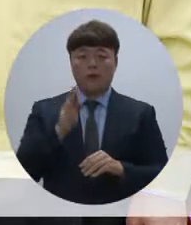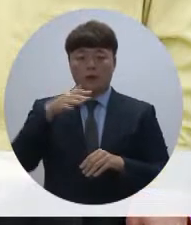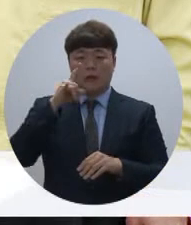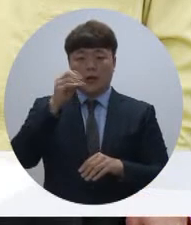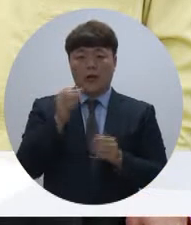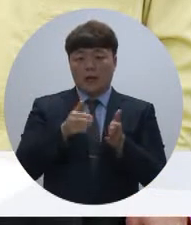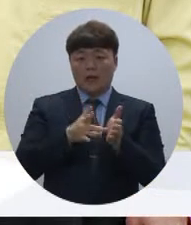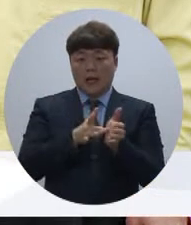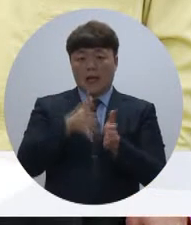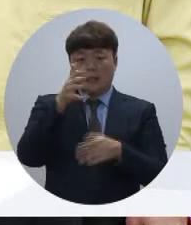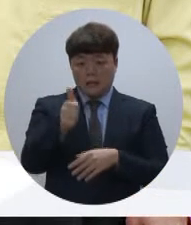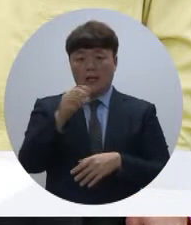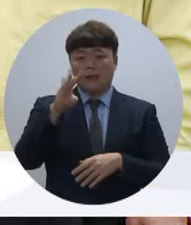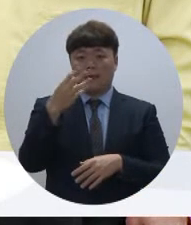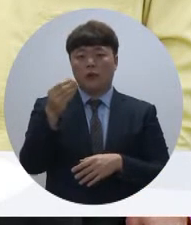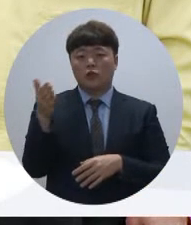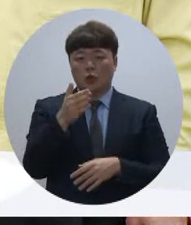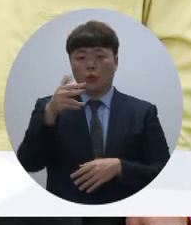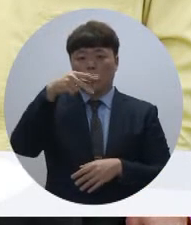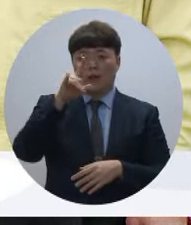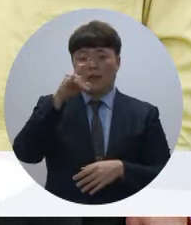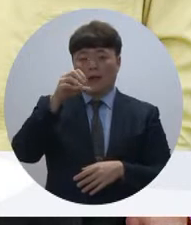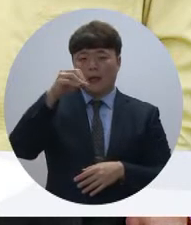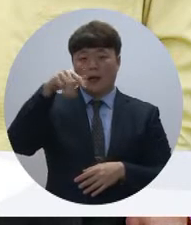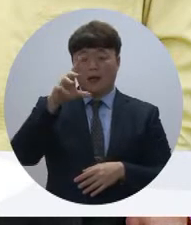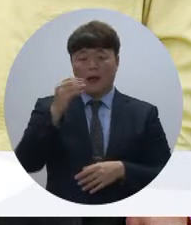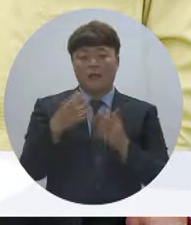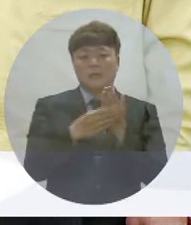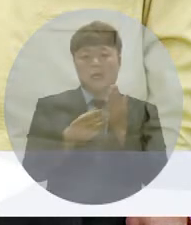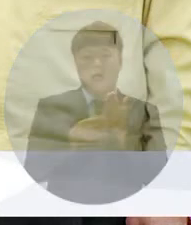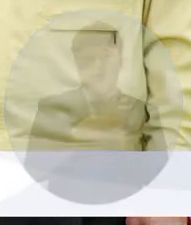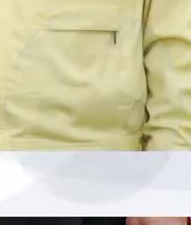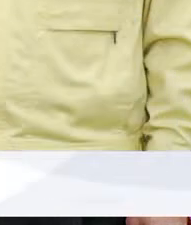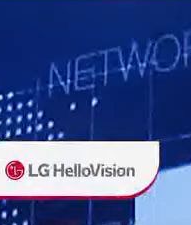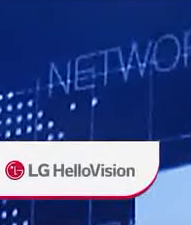합천생약 백문기 대표는 300만원 상당의 생강차 500세트를